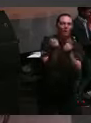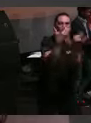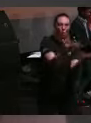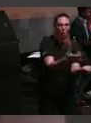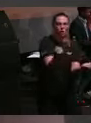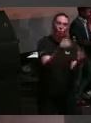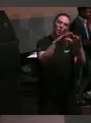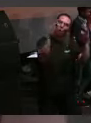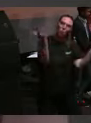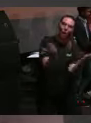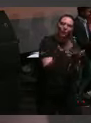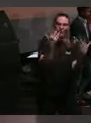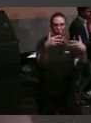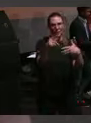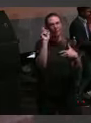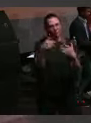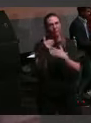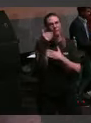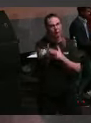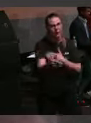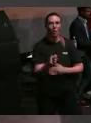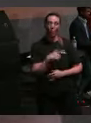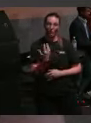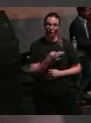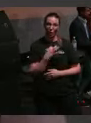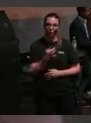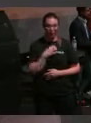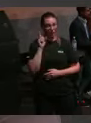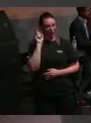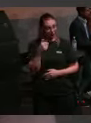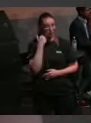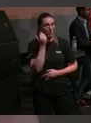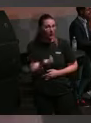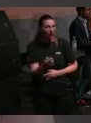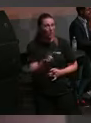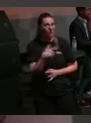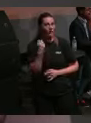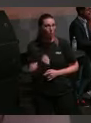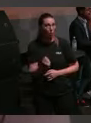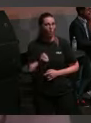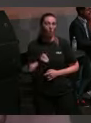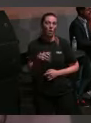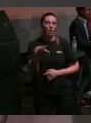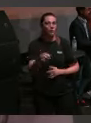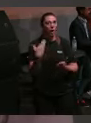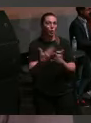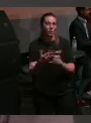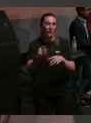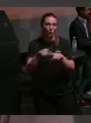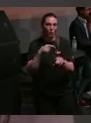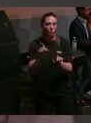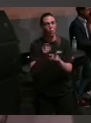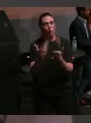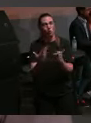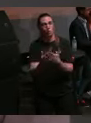en stor global industri. Så det er jo det mange av oss håper dette faktisk kan bli da. Men det er klart, da må vi være med å ta en kostnad i starten, som er at det vil koste en del